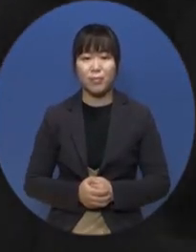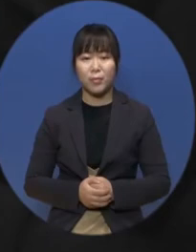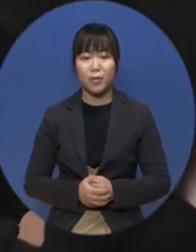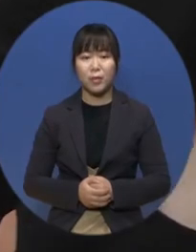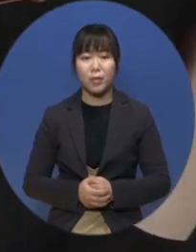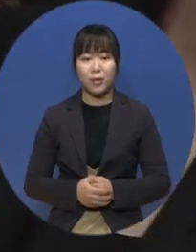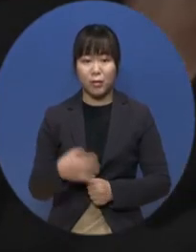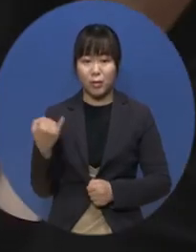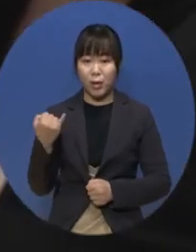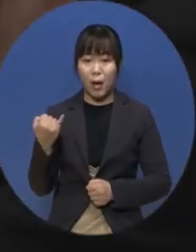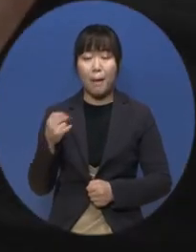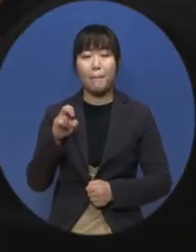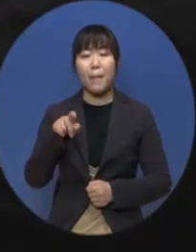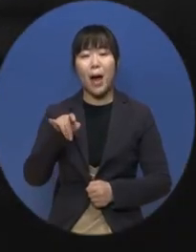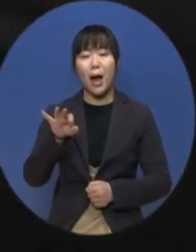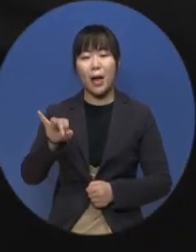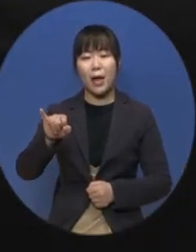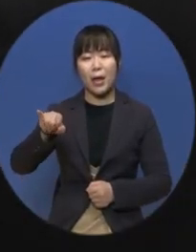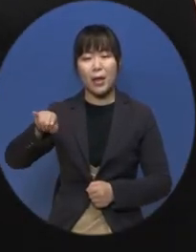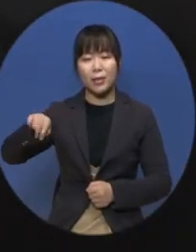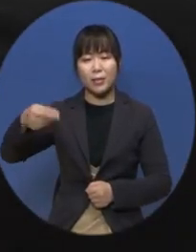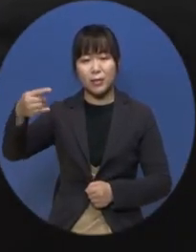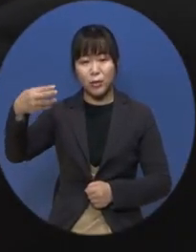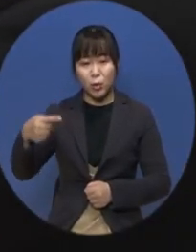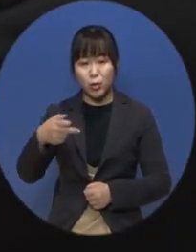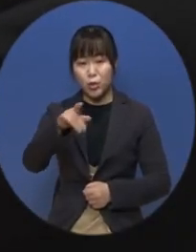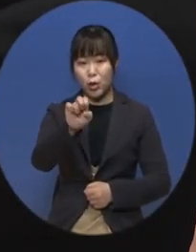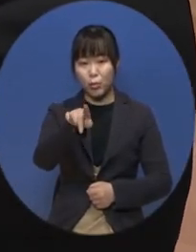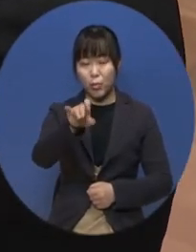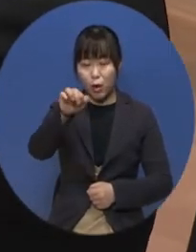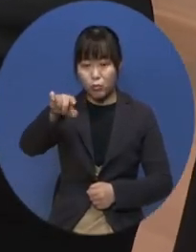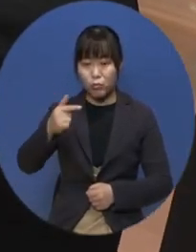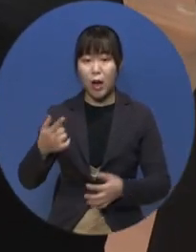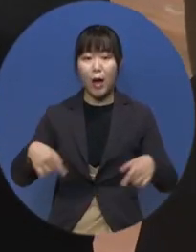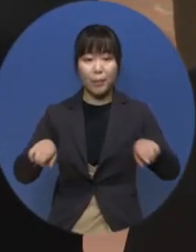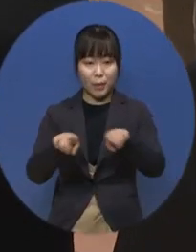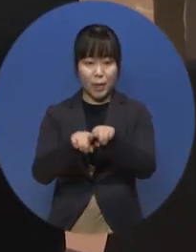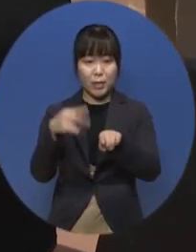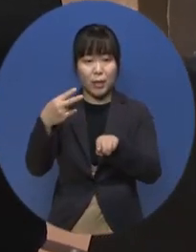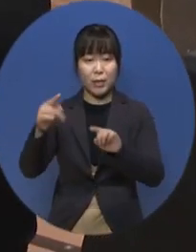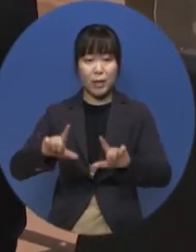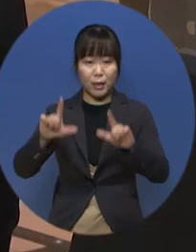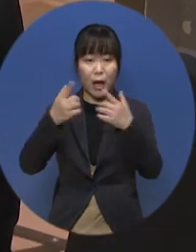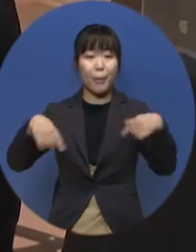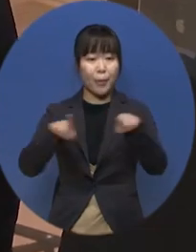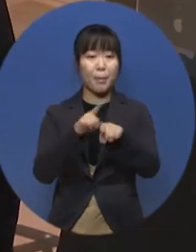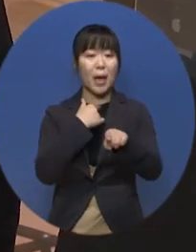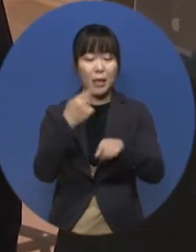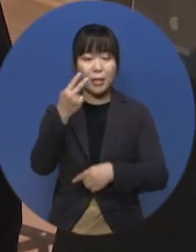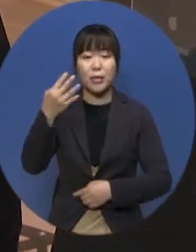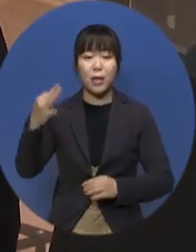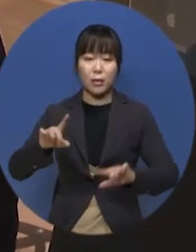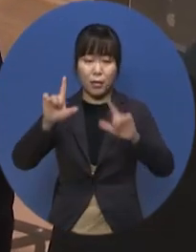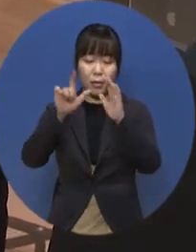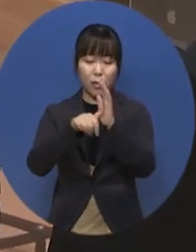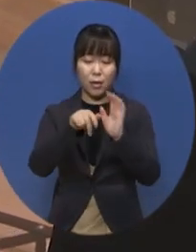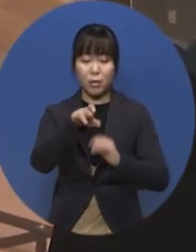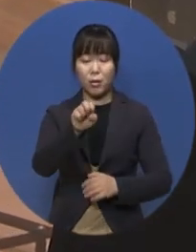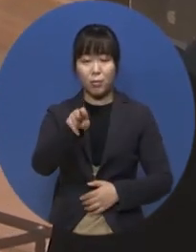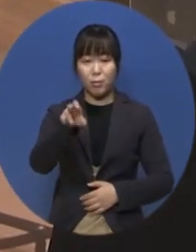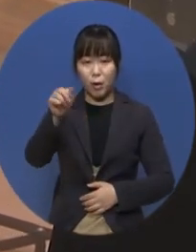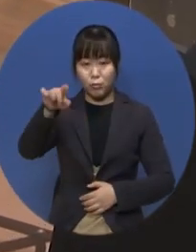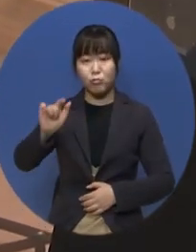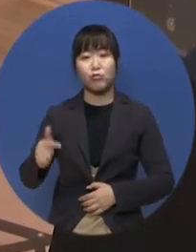1 수지는 마 이스트로 정명훈과 함께 2002년 해변 무대에 올랐으며 2004년 정명훈이